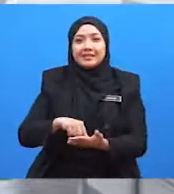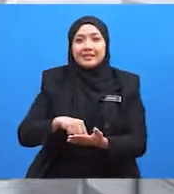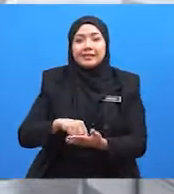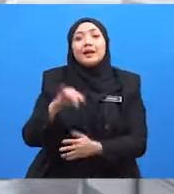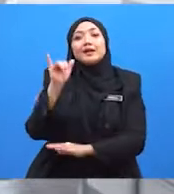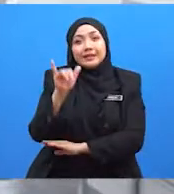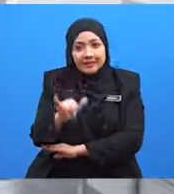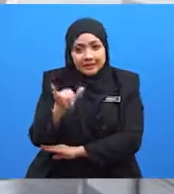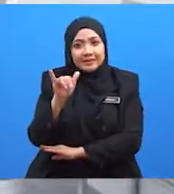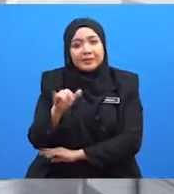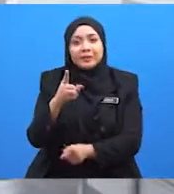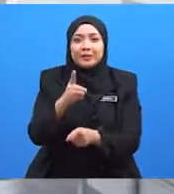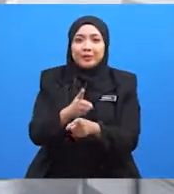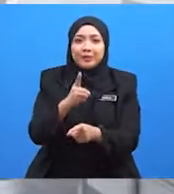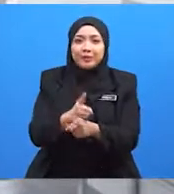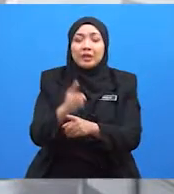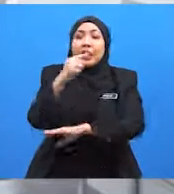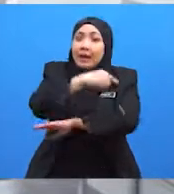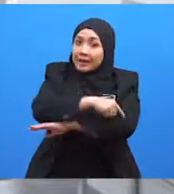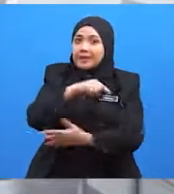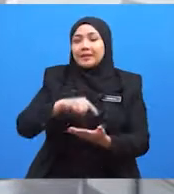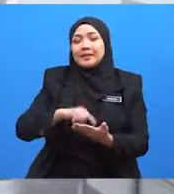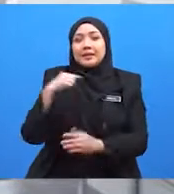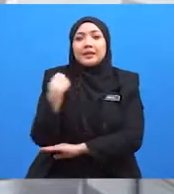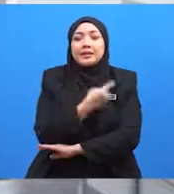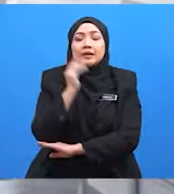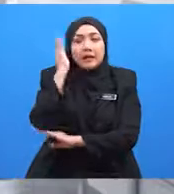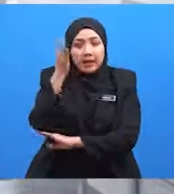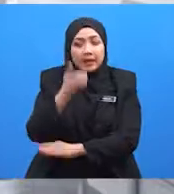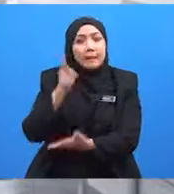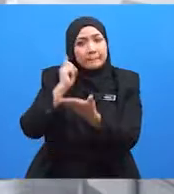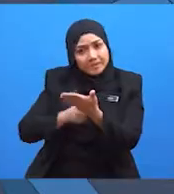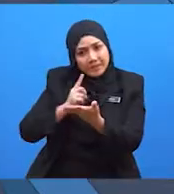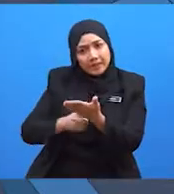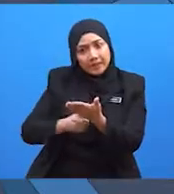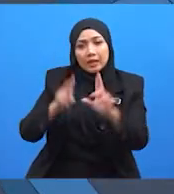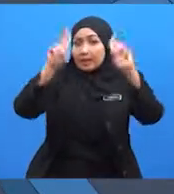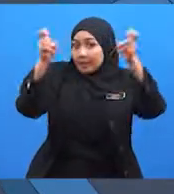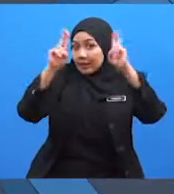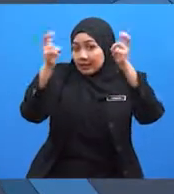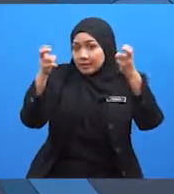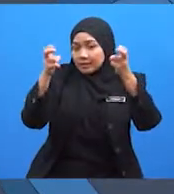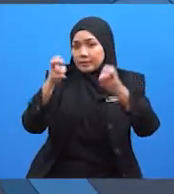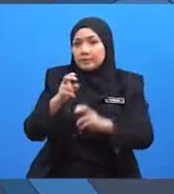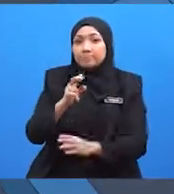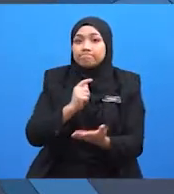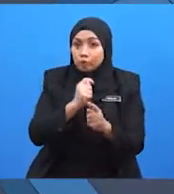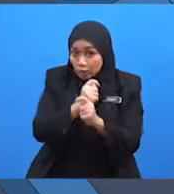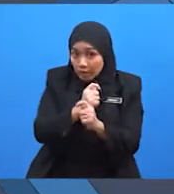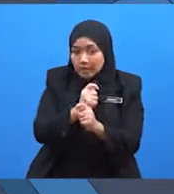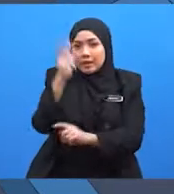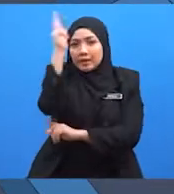Ya, betul. Hari ini kita akan membincangkan topik peranan kerajaan